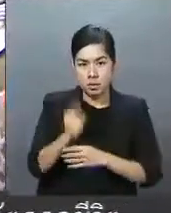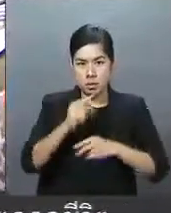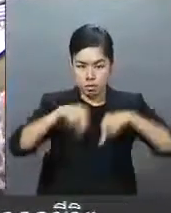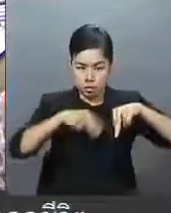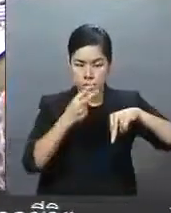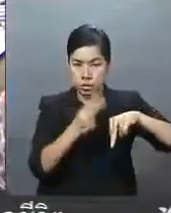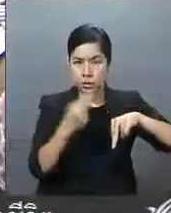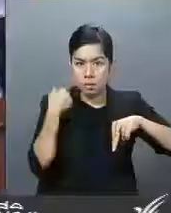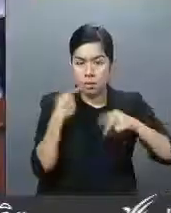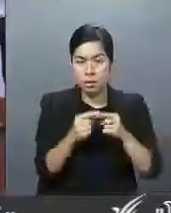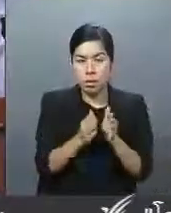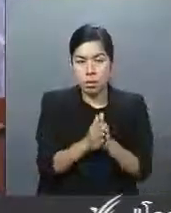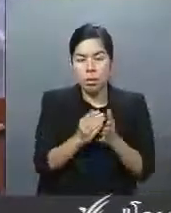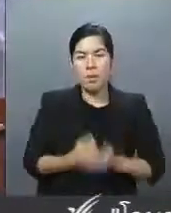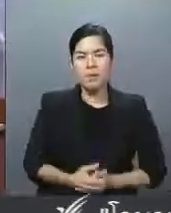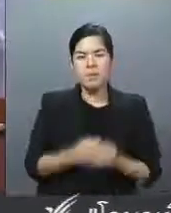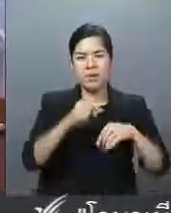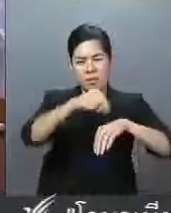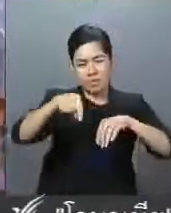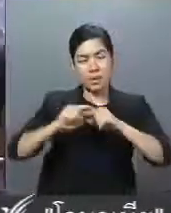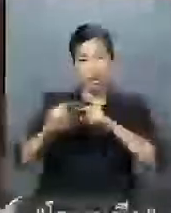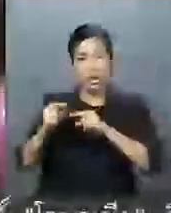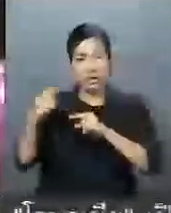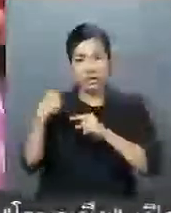ฑ์รวมถึงส่วนประกอบก่อนตัดสินใจซื้อเพื่อสุข